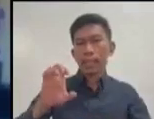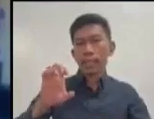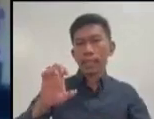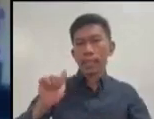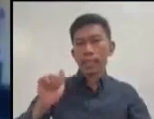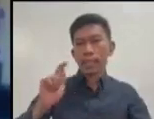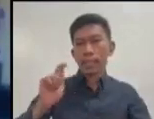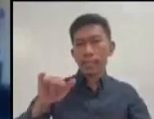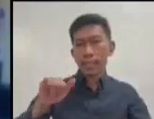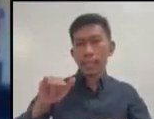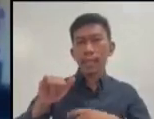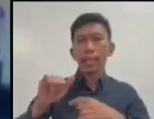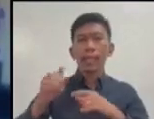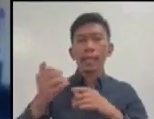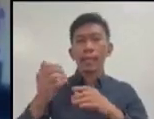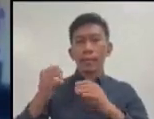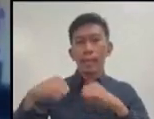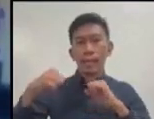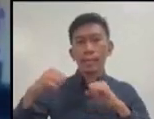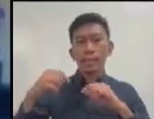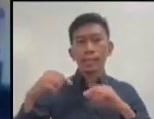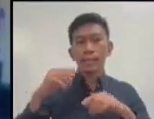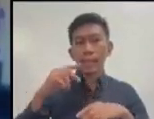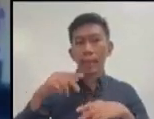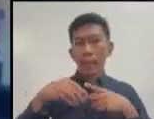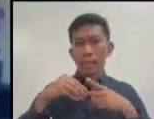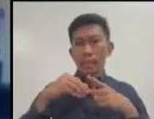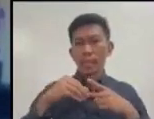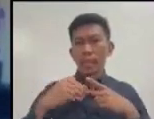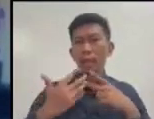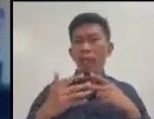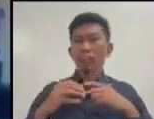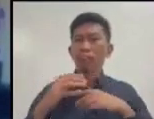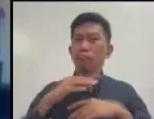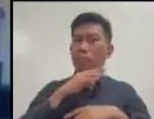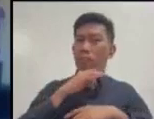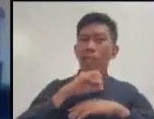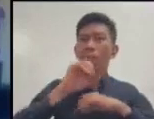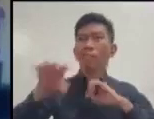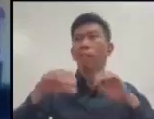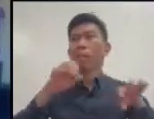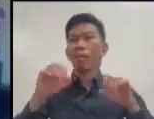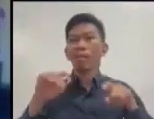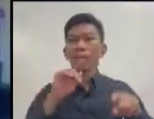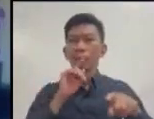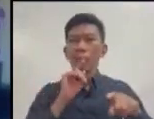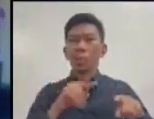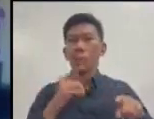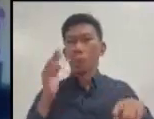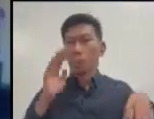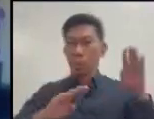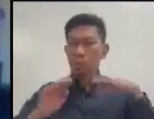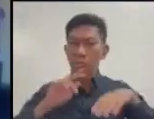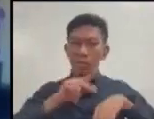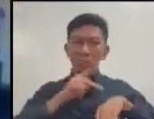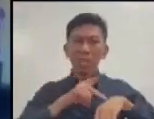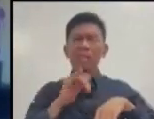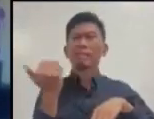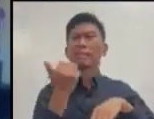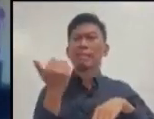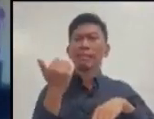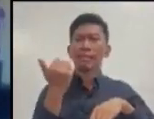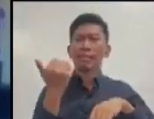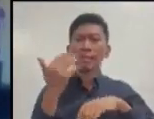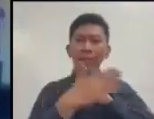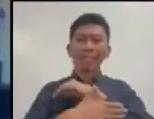ay hindi lang dito sa ating bansa . Maging ang mga iba pang bansa ay problema din nila yan. Kaya ayaw naman natin na ang mga mayayamang